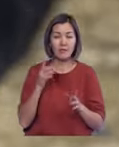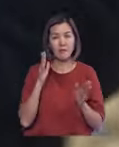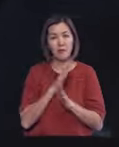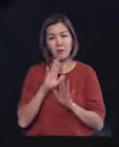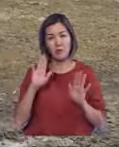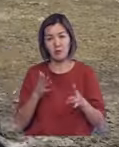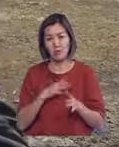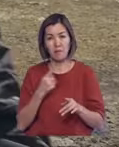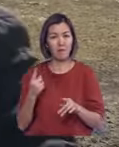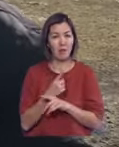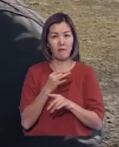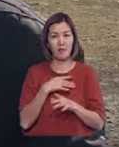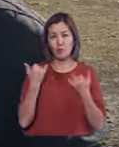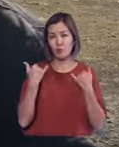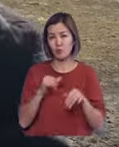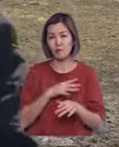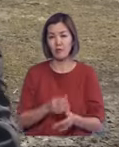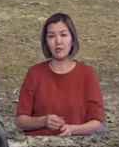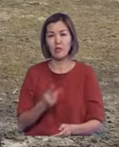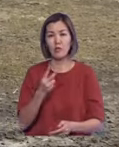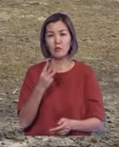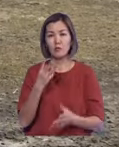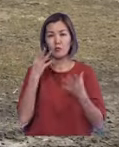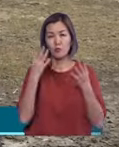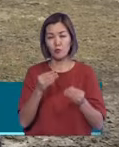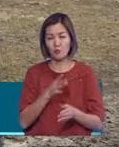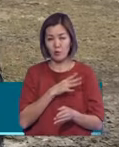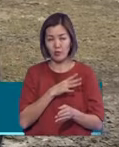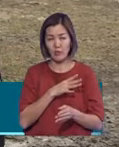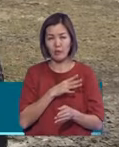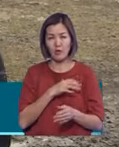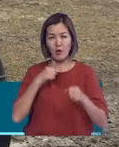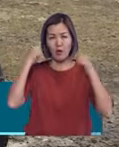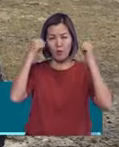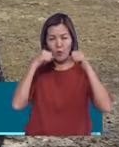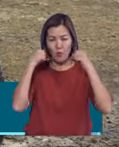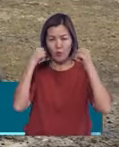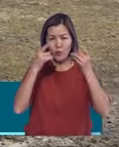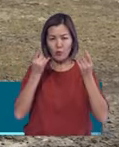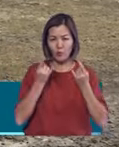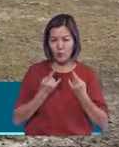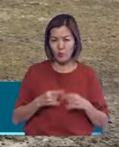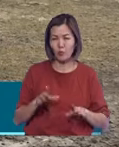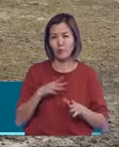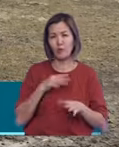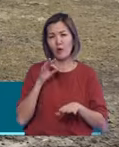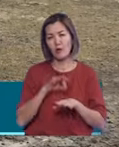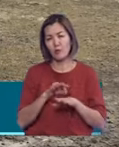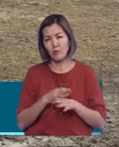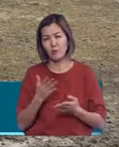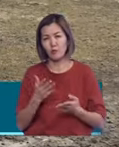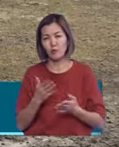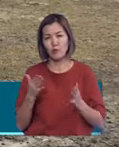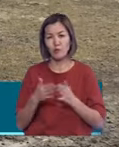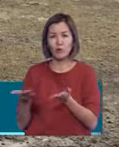жағдай. Осыдан 2-3 күн бұрын болды. Бұл қой өзі толғатып артында қалып. Содан үйге